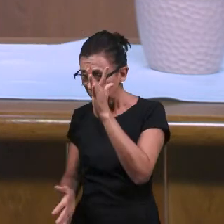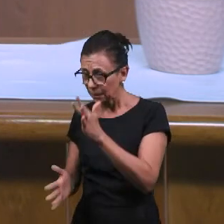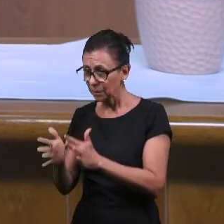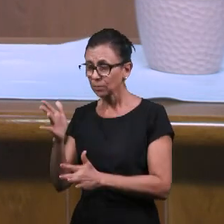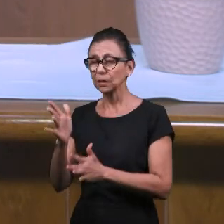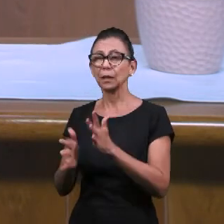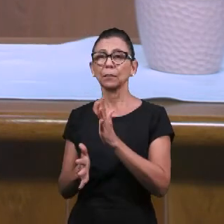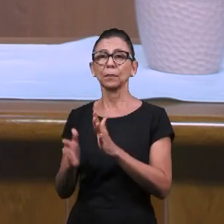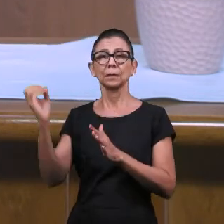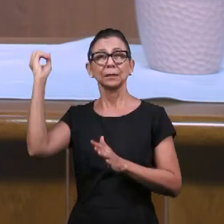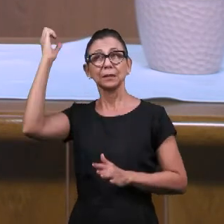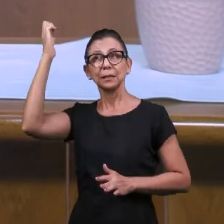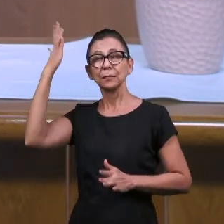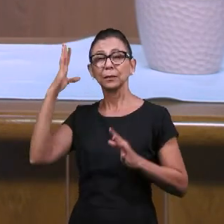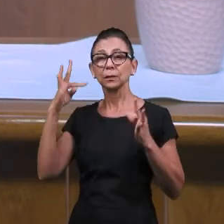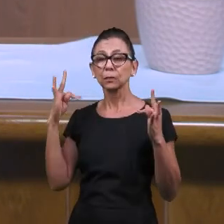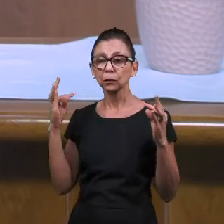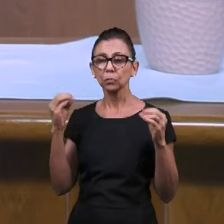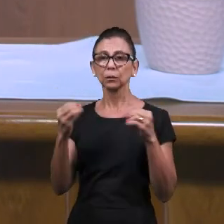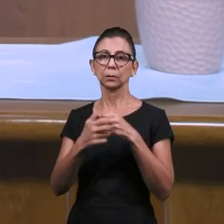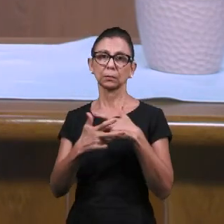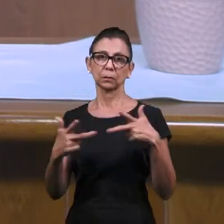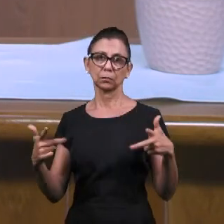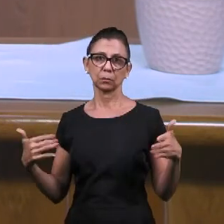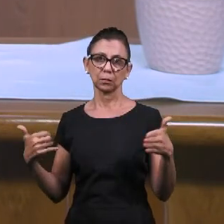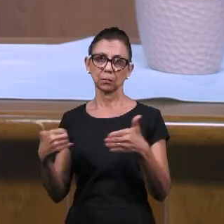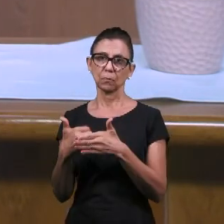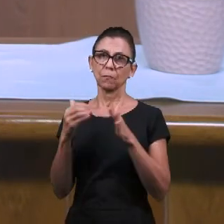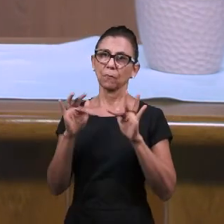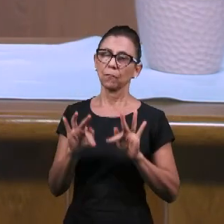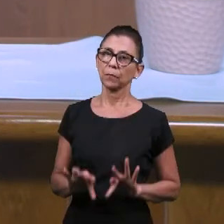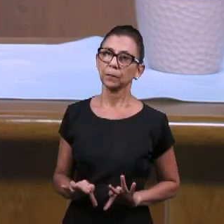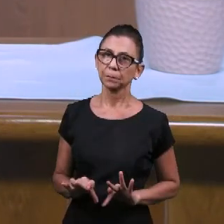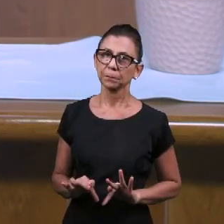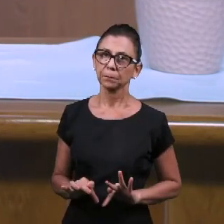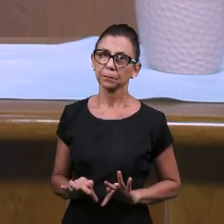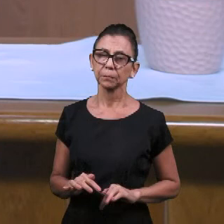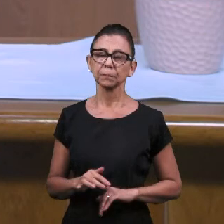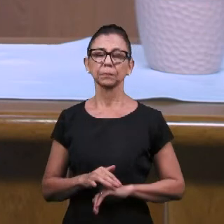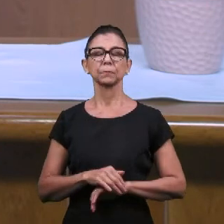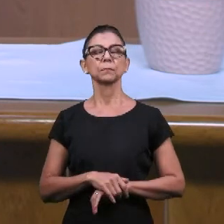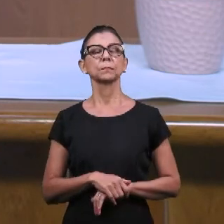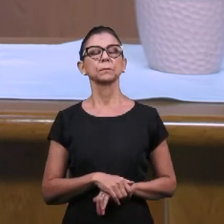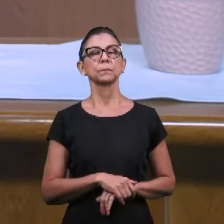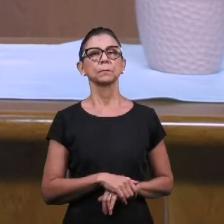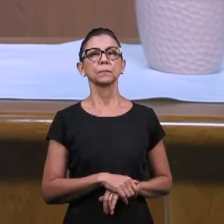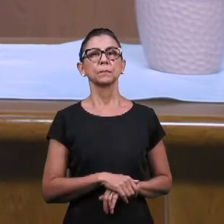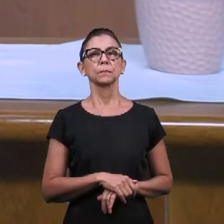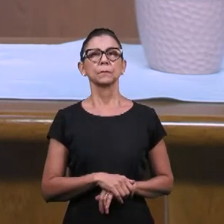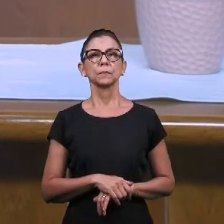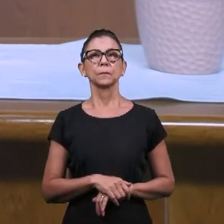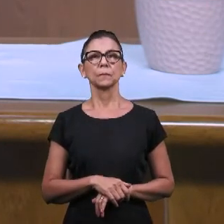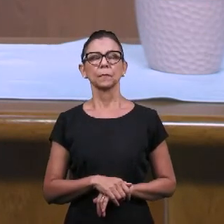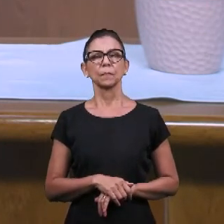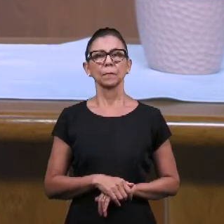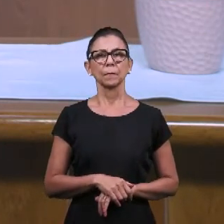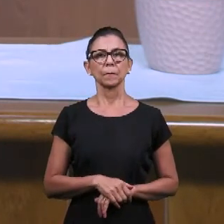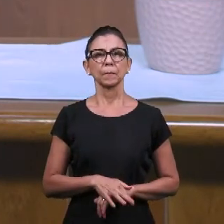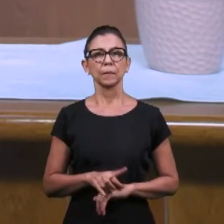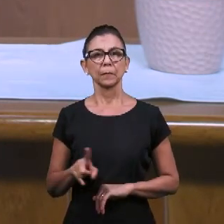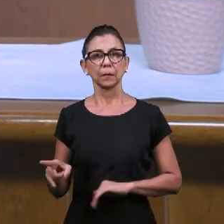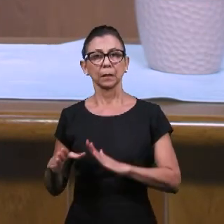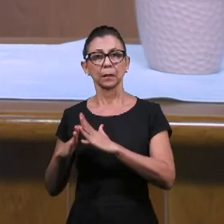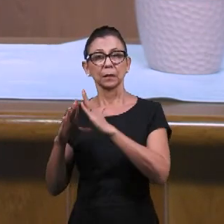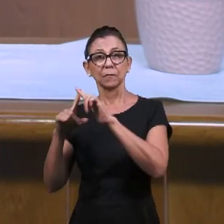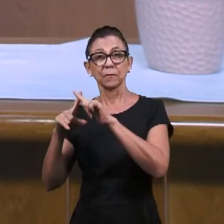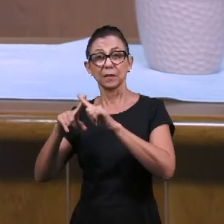получал Даниил, дух, который был на нем, и на церкви дух Господень, и он открывает ей